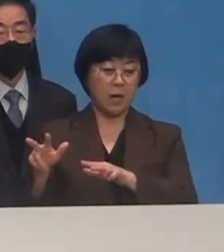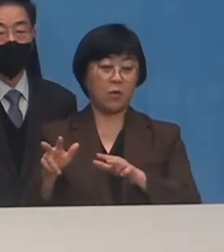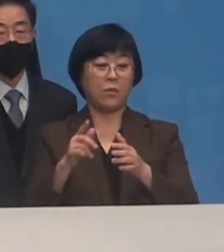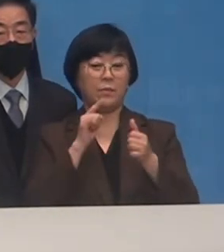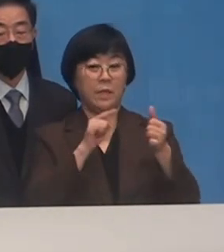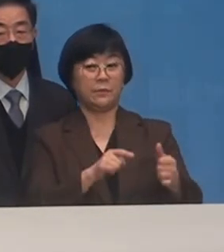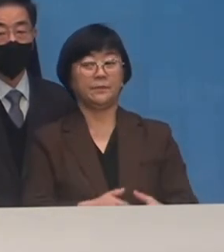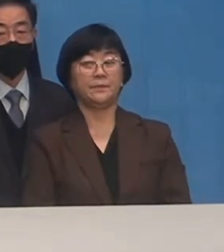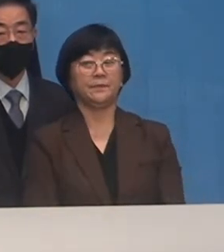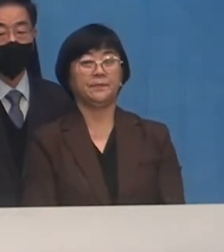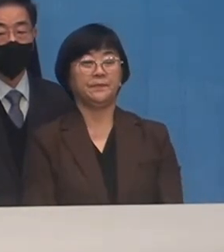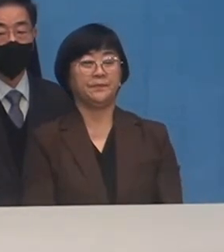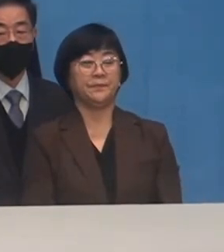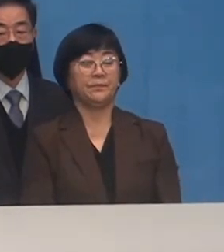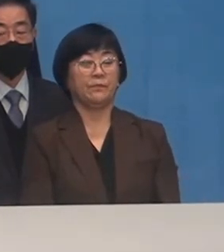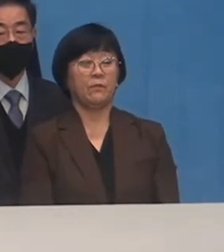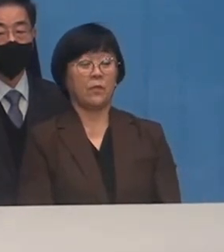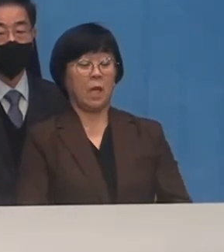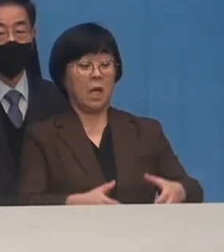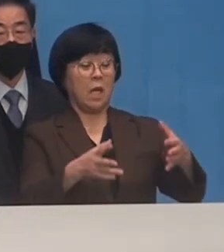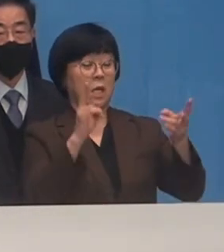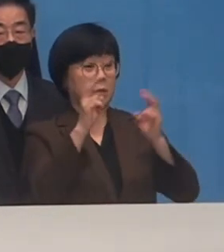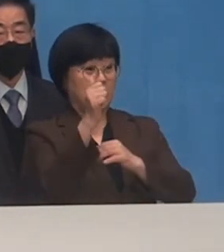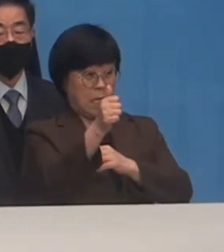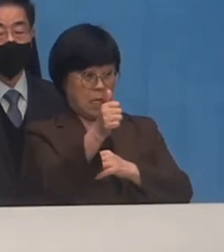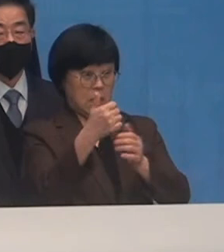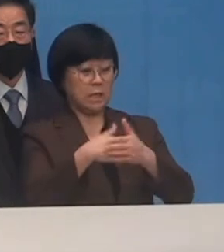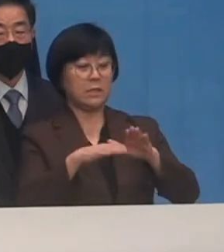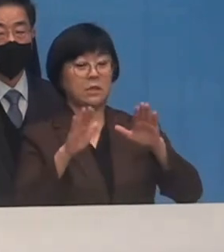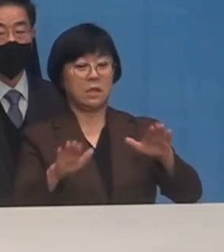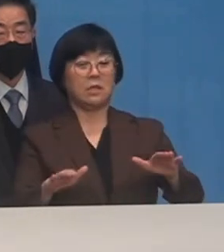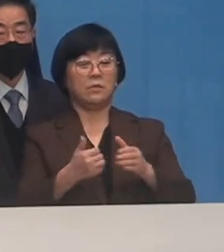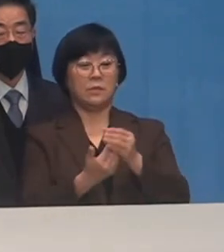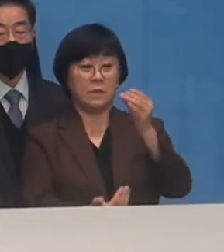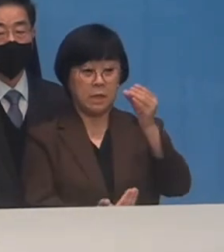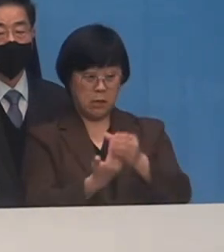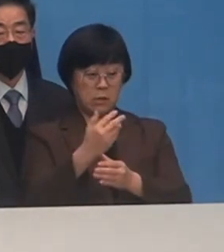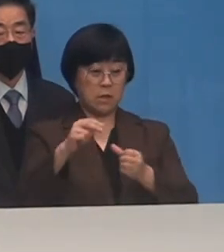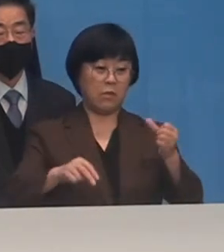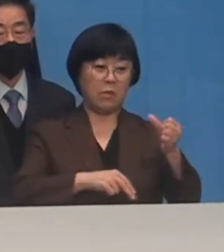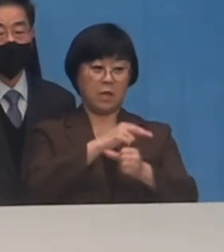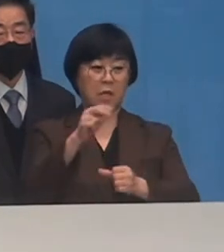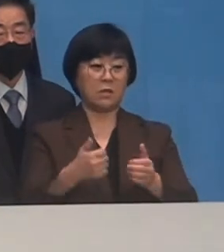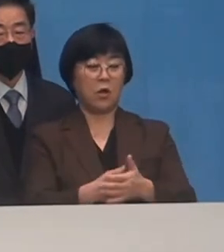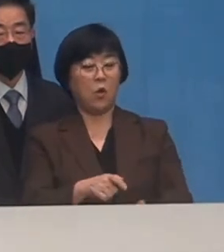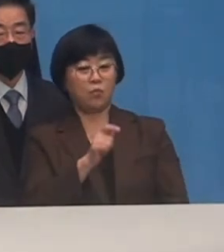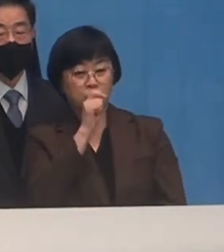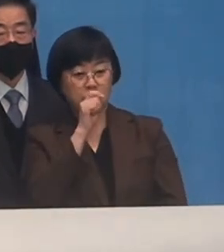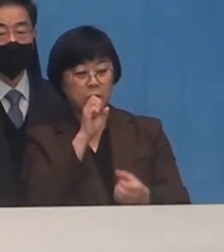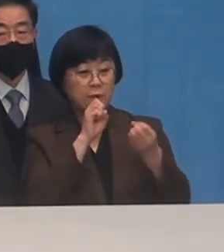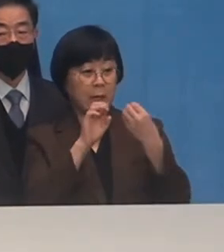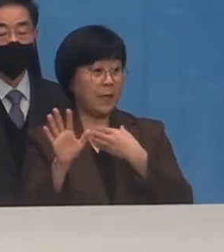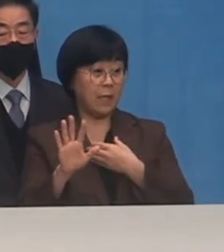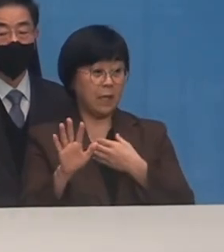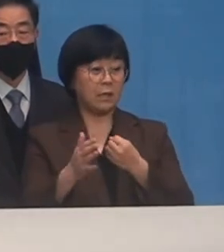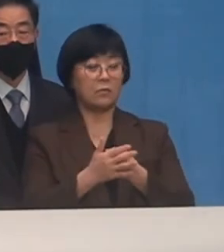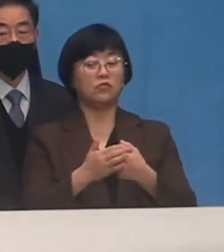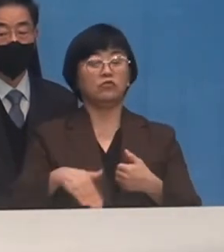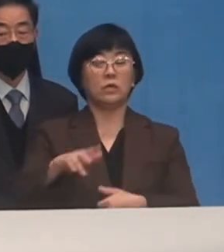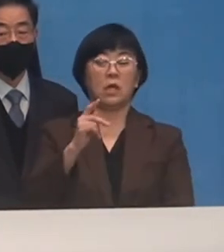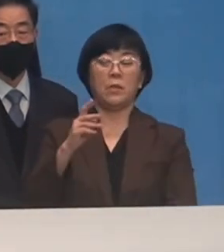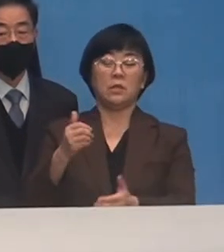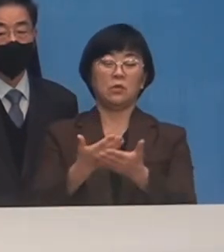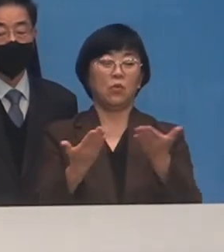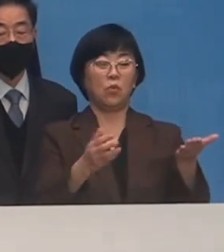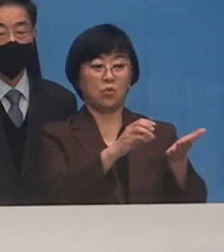것을 요구한다. 만일 김희철 KBS 사장이 현재 벌어진 참담한 일에 대해 묵묵부답으로 일관한다면 우리